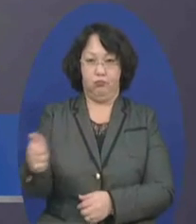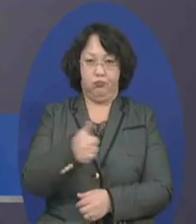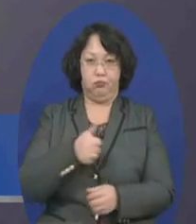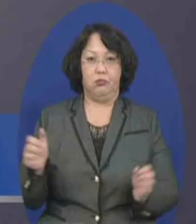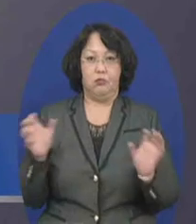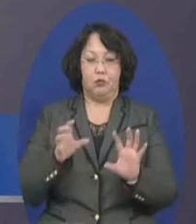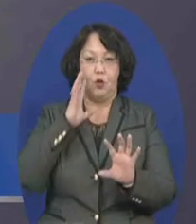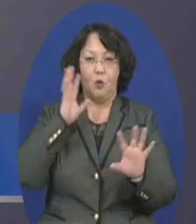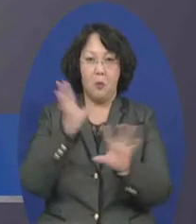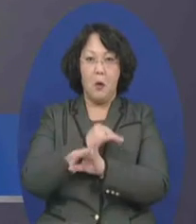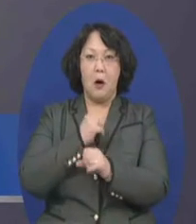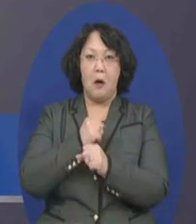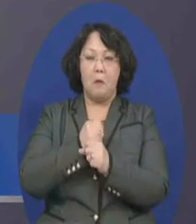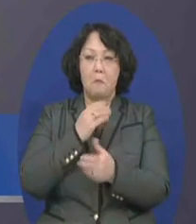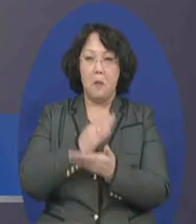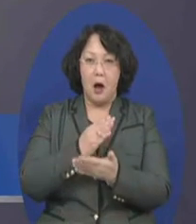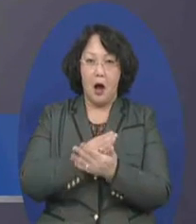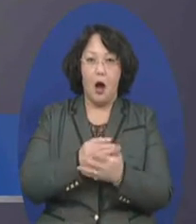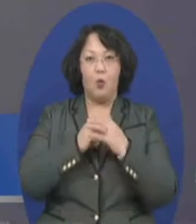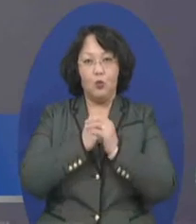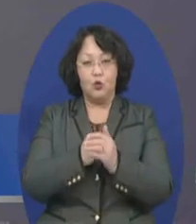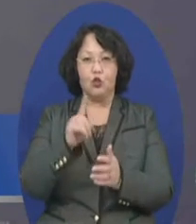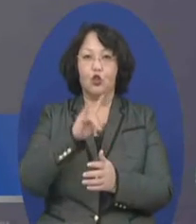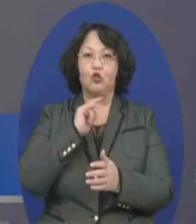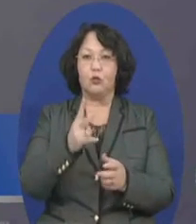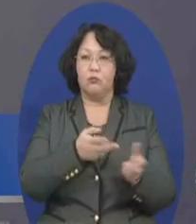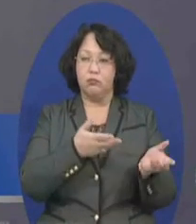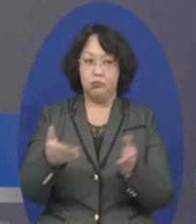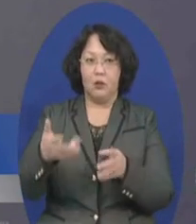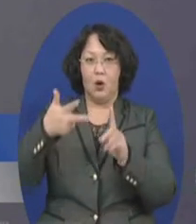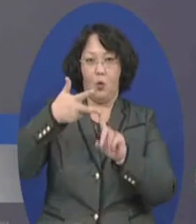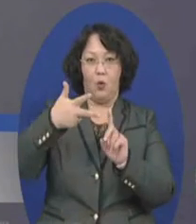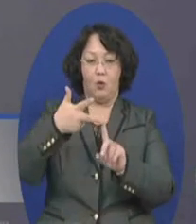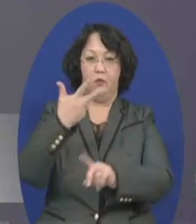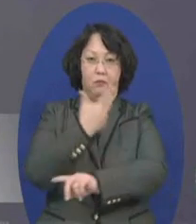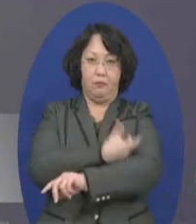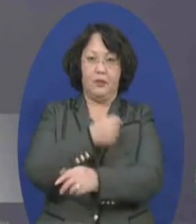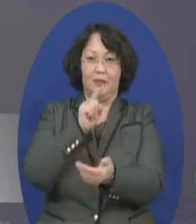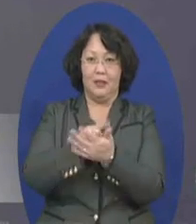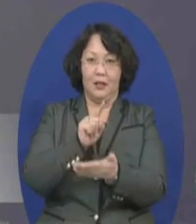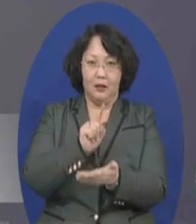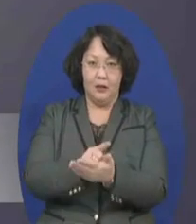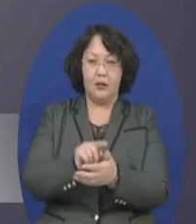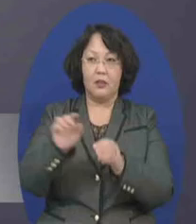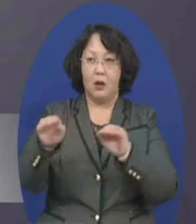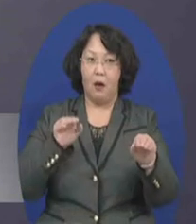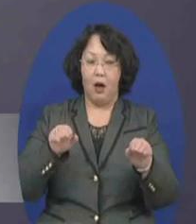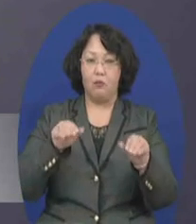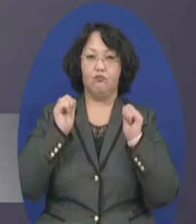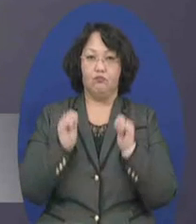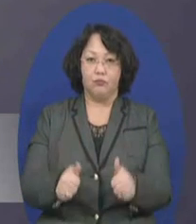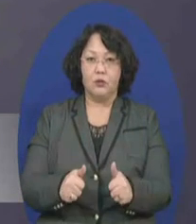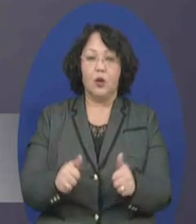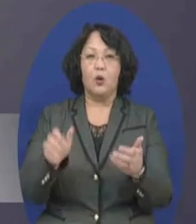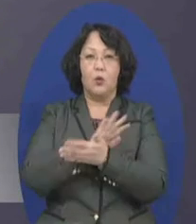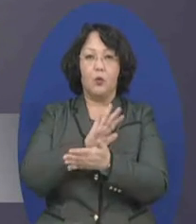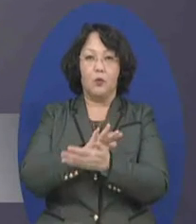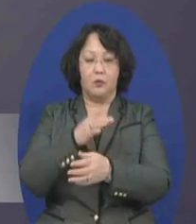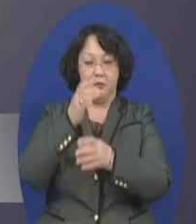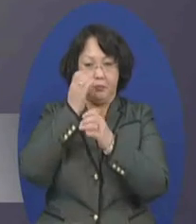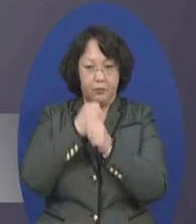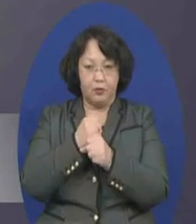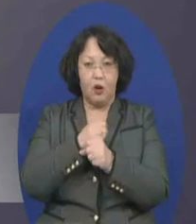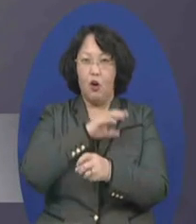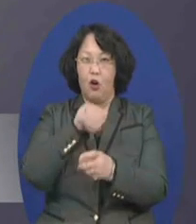за хүндэт зочдоор өргөж байгаа одоо төлөөлөгчдөд маань 3-р тунгийн вакцинтай хамрагдсан байх шаардлагыг тавьсан байгаа. Төргөвчлсэн шинжилгээнд